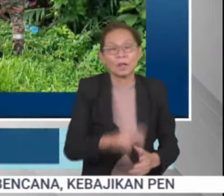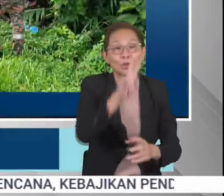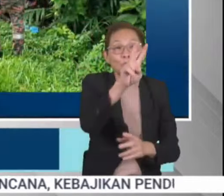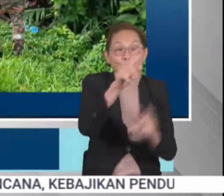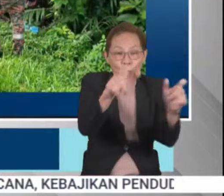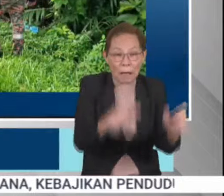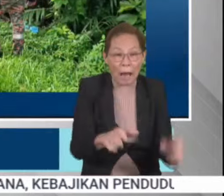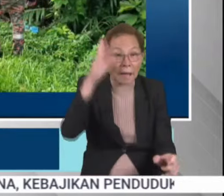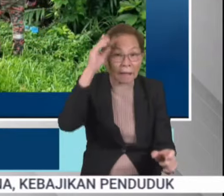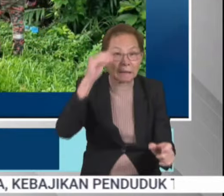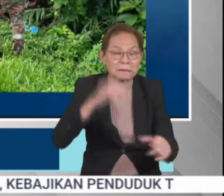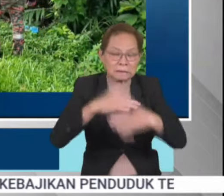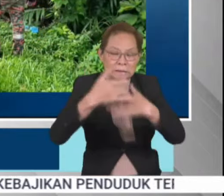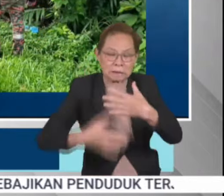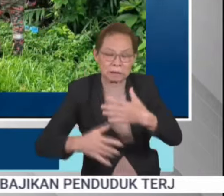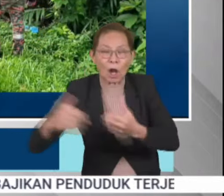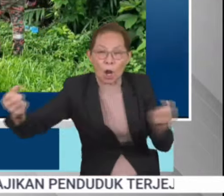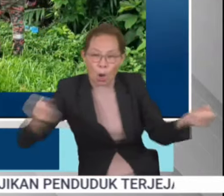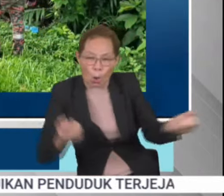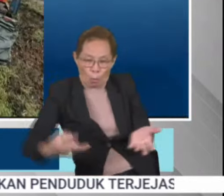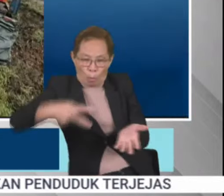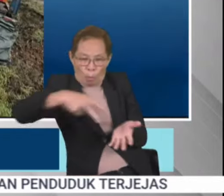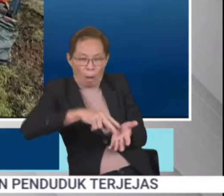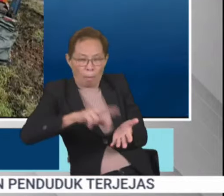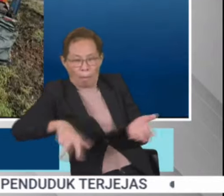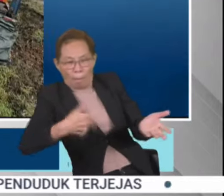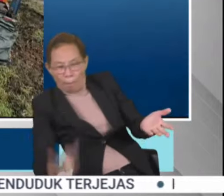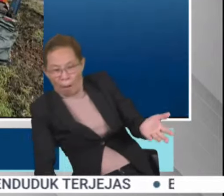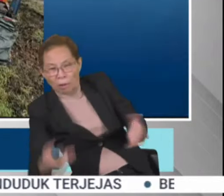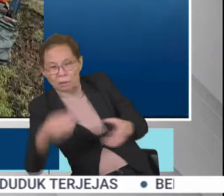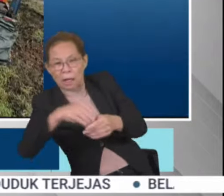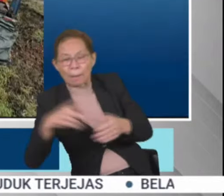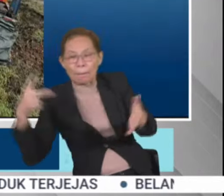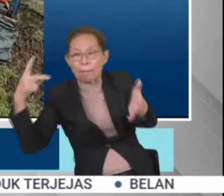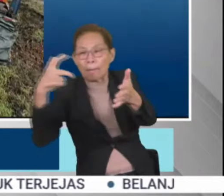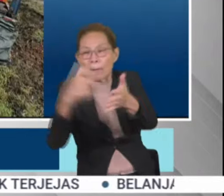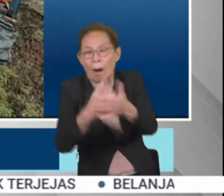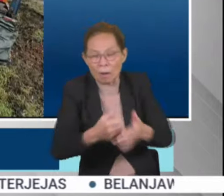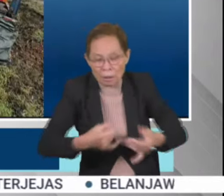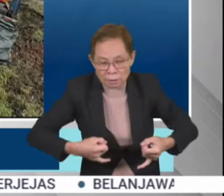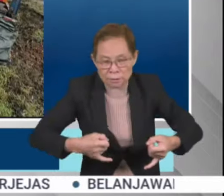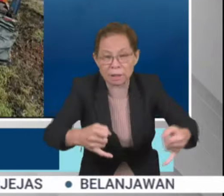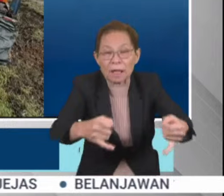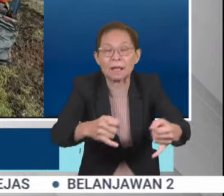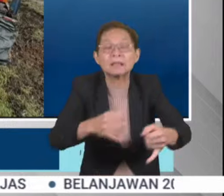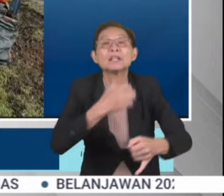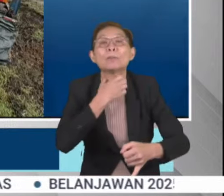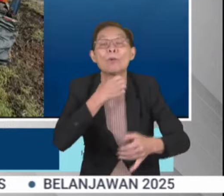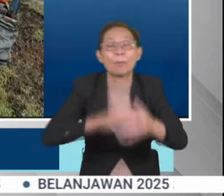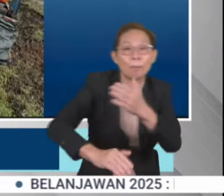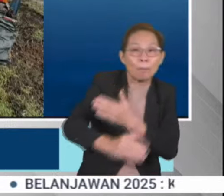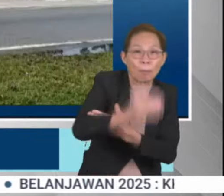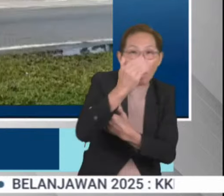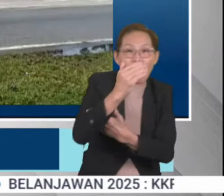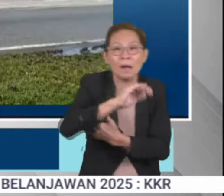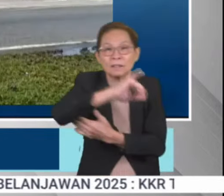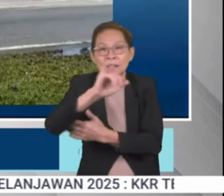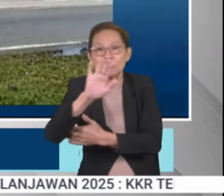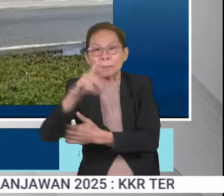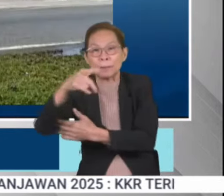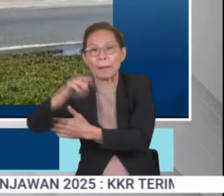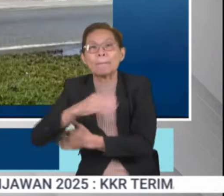Dua lelaki tempatan cedera selepas lori yang dinaiki terbalik dalam satu kemalangan di Jalan Lahad Ipoh pagi tadi. Menurut JBPM